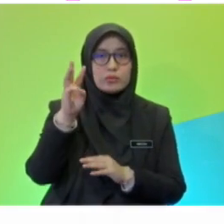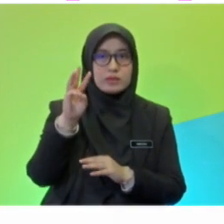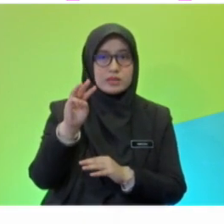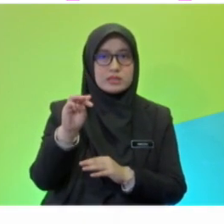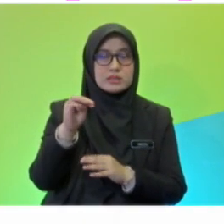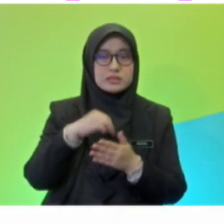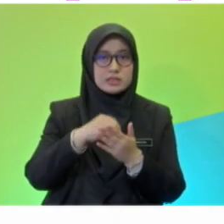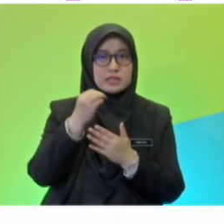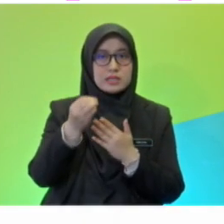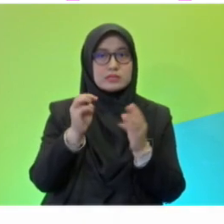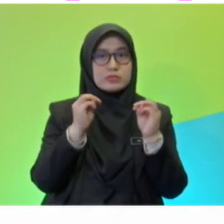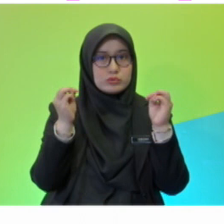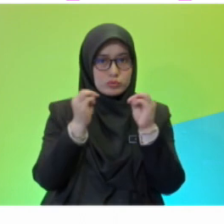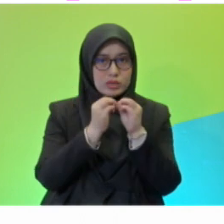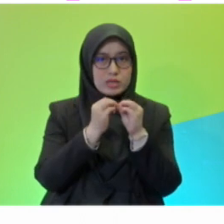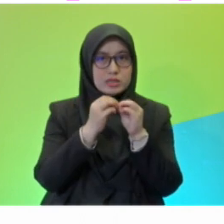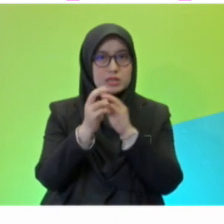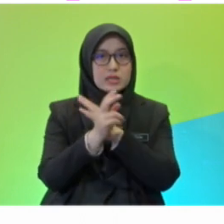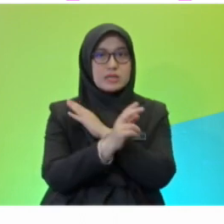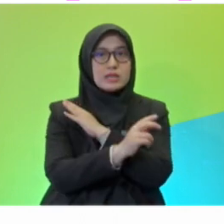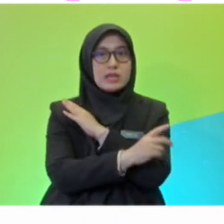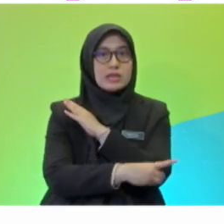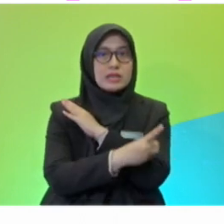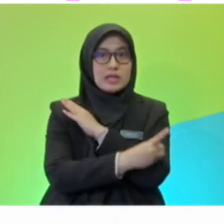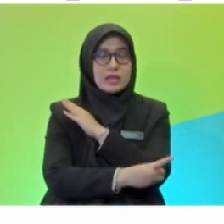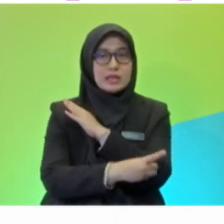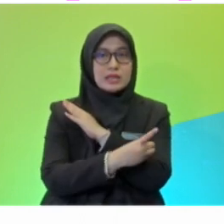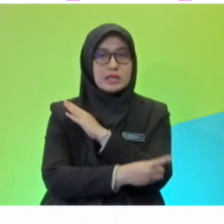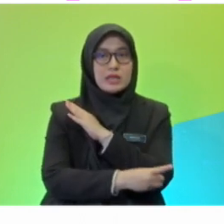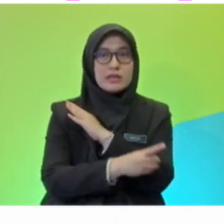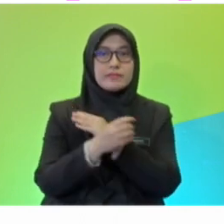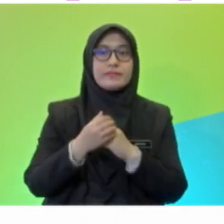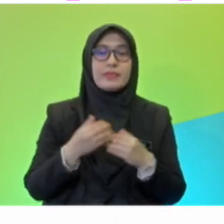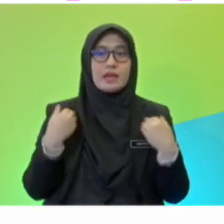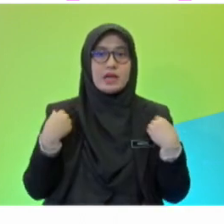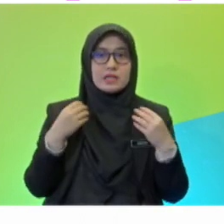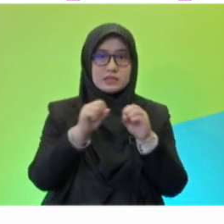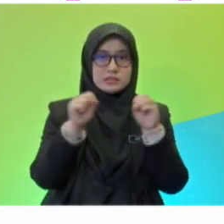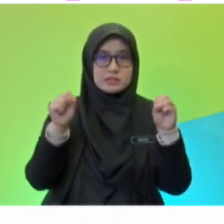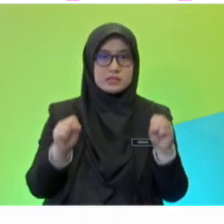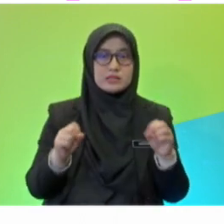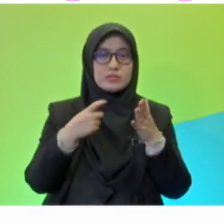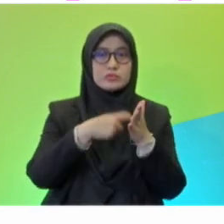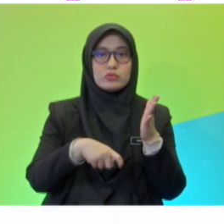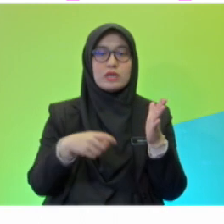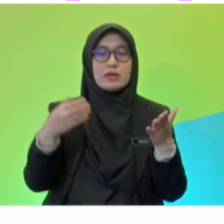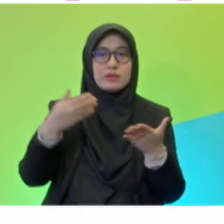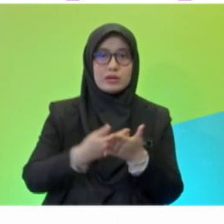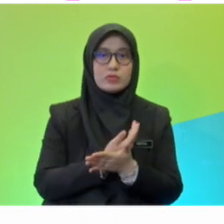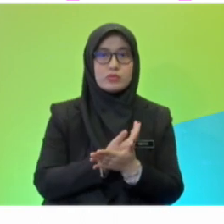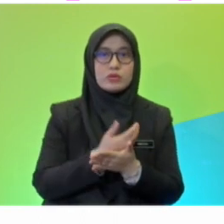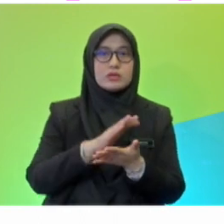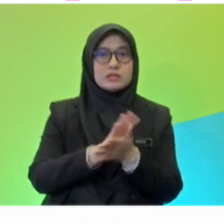sistem pemungutan Cukai yang baru pada 1915 jadi sistem cuka yang bau ini memberi tekanan kepada masyarakat